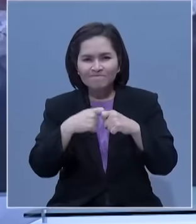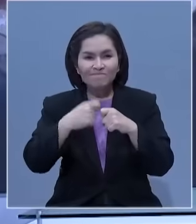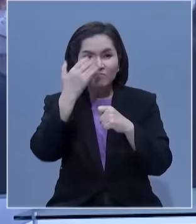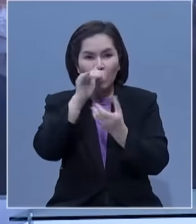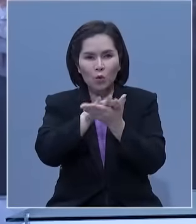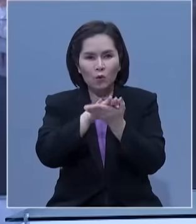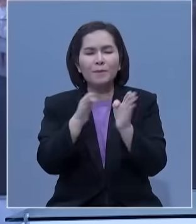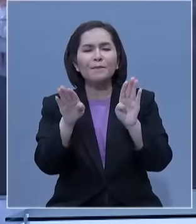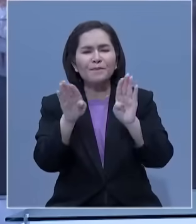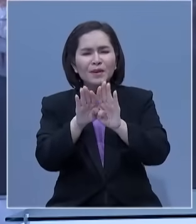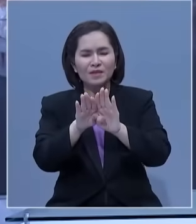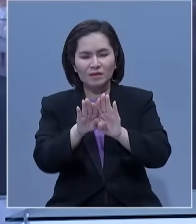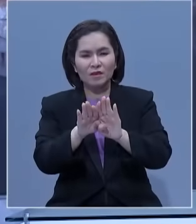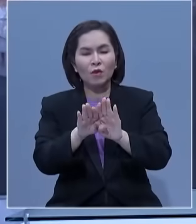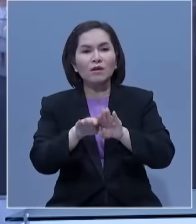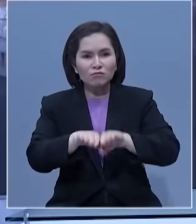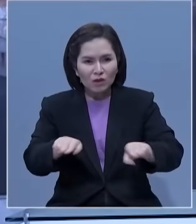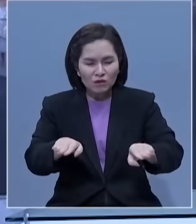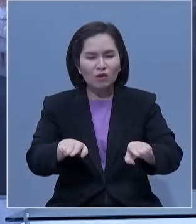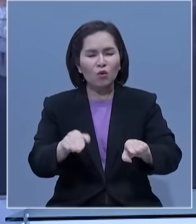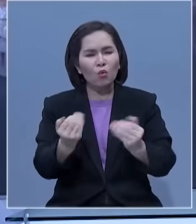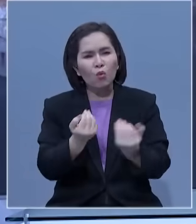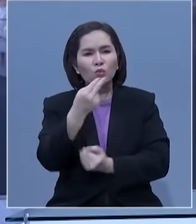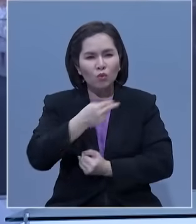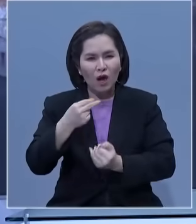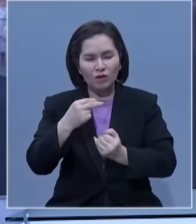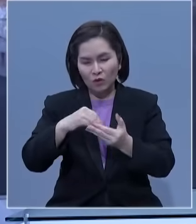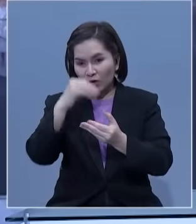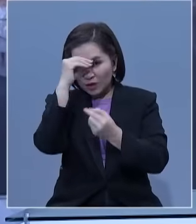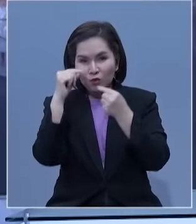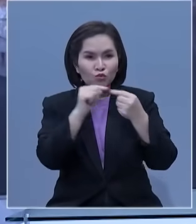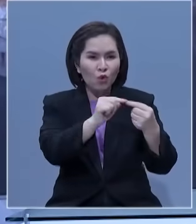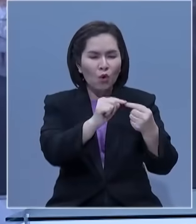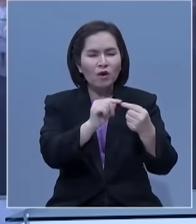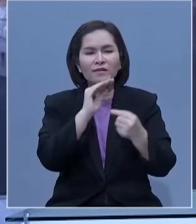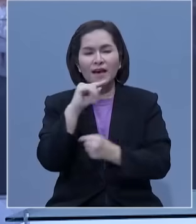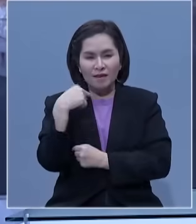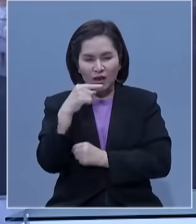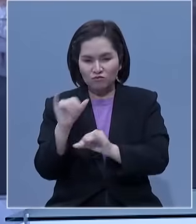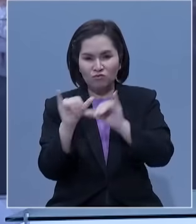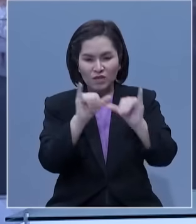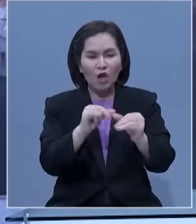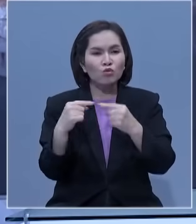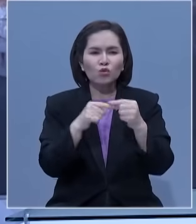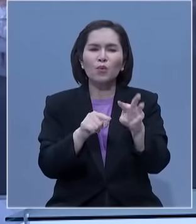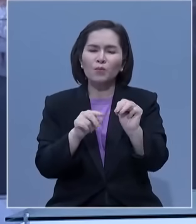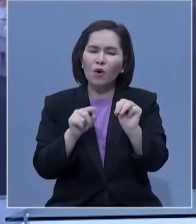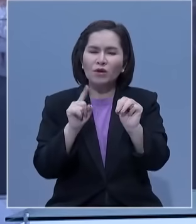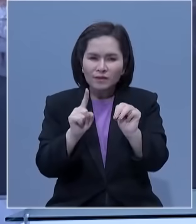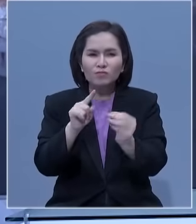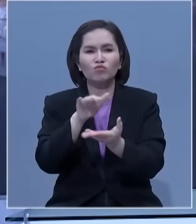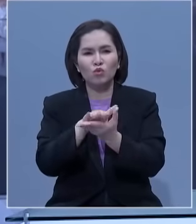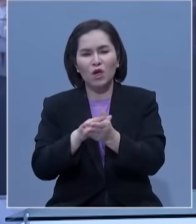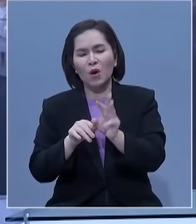ปิดเทอมก็จริงแต่ว่าลูกๆหลานๆหลายๆคนจะต้องขึ้นชั้นเรียนโดยเฉพาะถ้าคุณจะต้องไปเข้าม.1ไปเข้าม